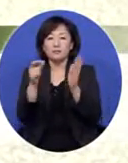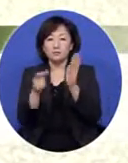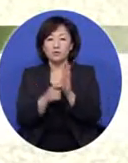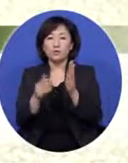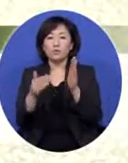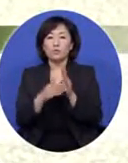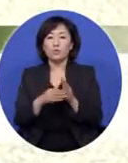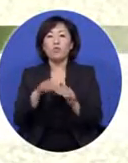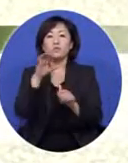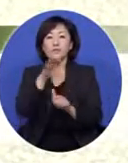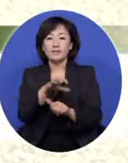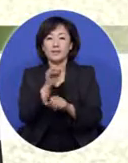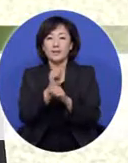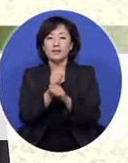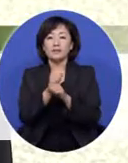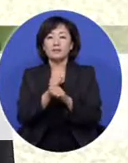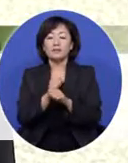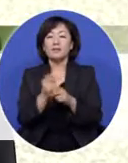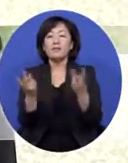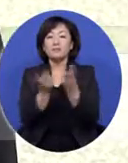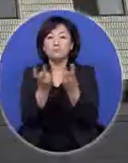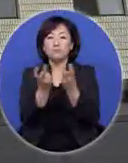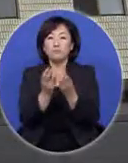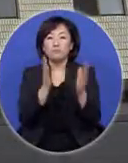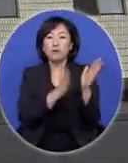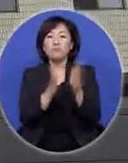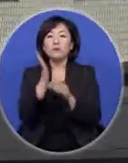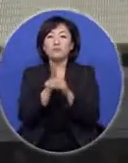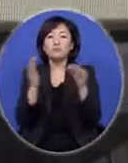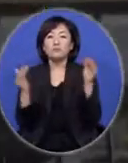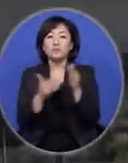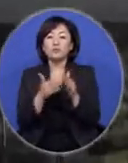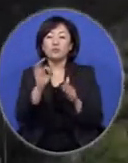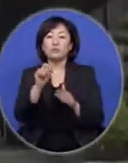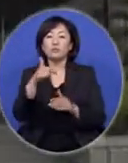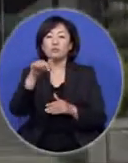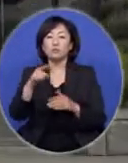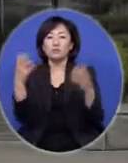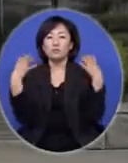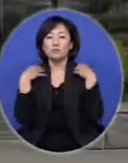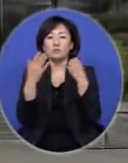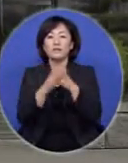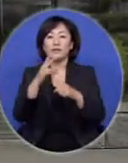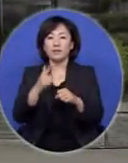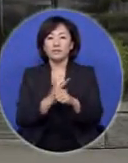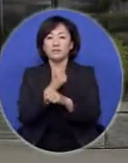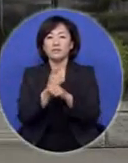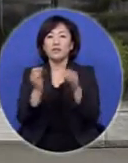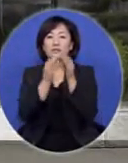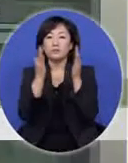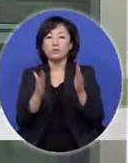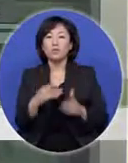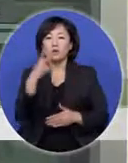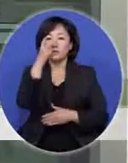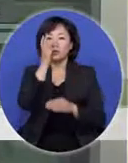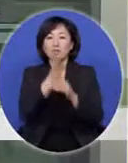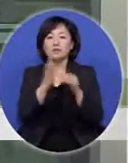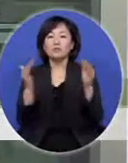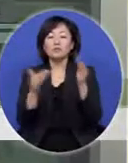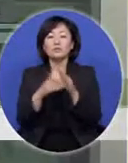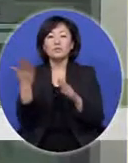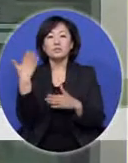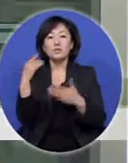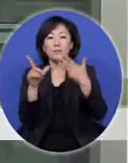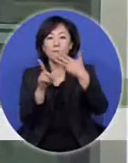좀 제재를 가한다든지 뭐 조치를 취할 수 있는 부분이. 윤 구청장을 상대로 6시간 넘게 조사를 벌인 검찰은 지난해